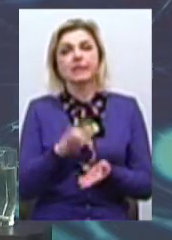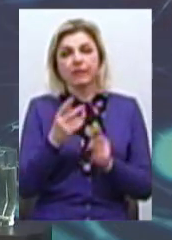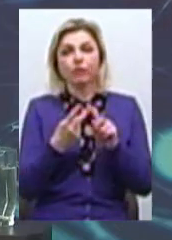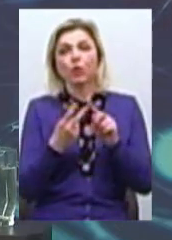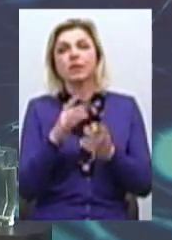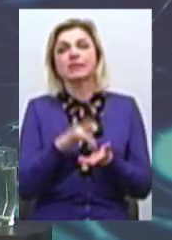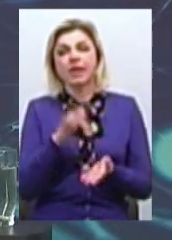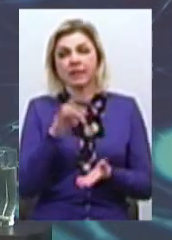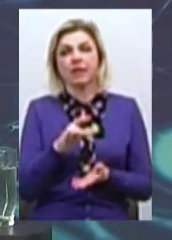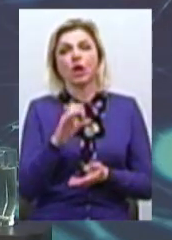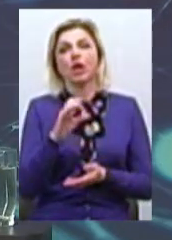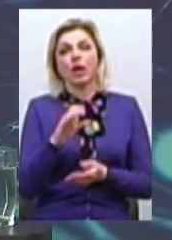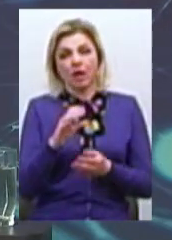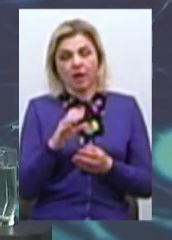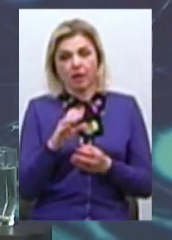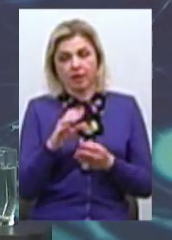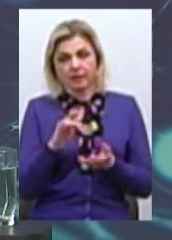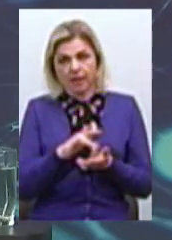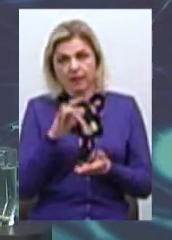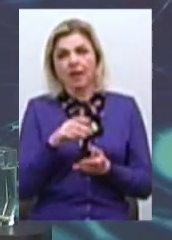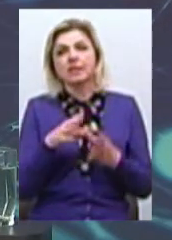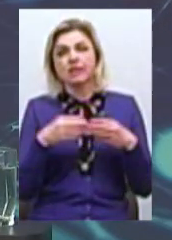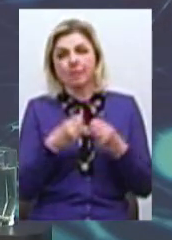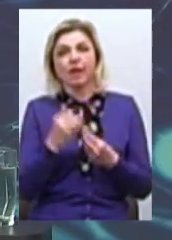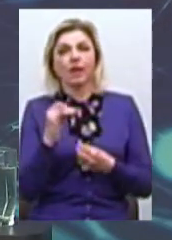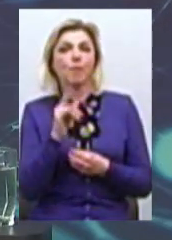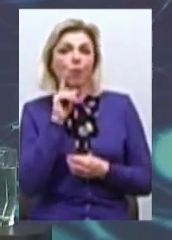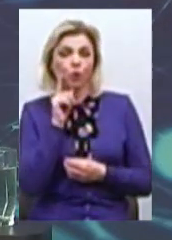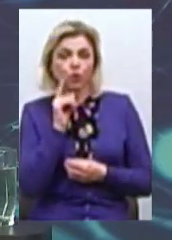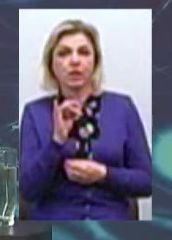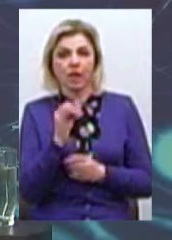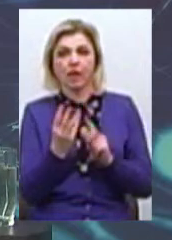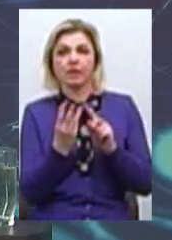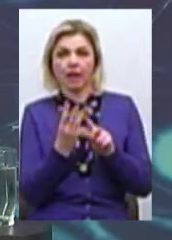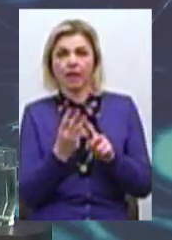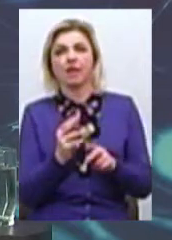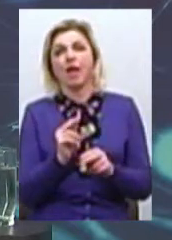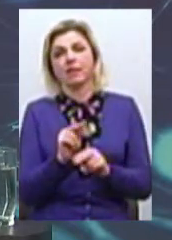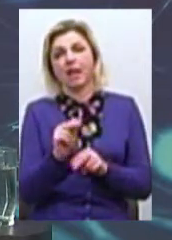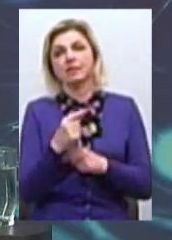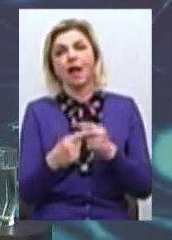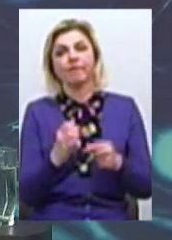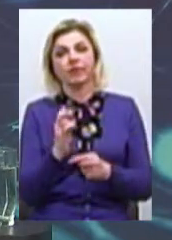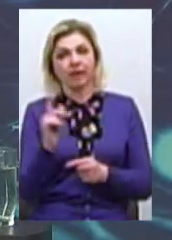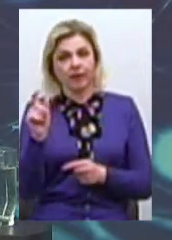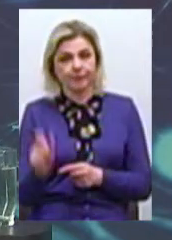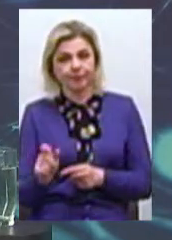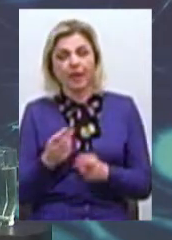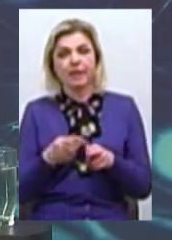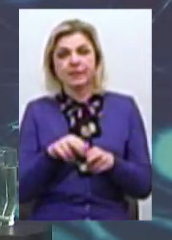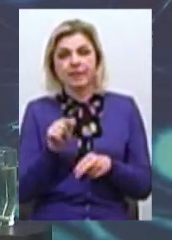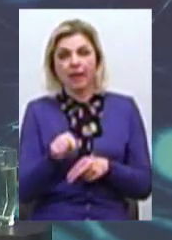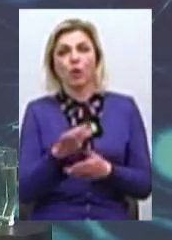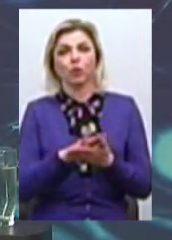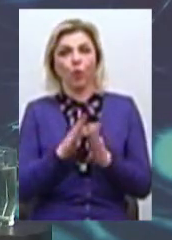справ сім'ї, дітей та молоді обласний. І також це сам наставник вже. І цей договір